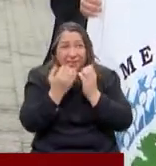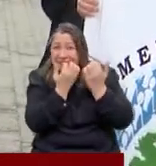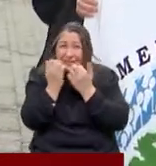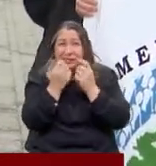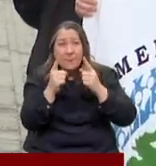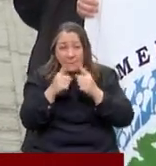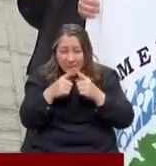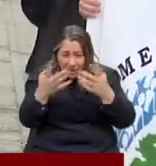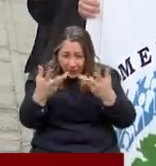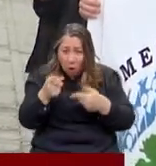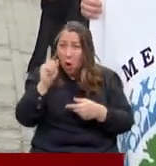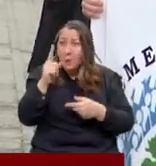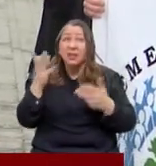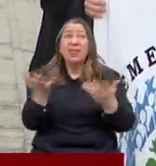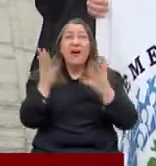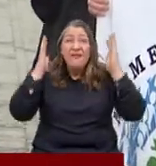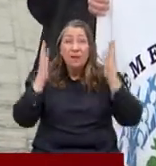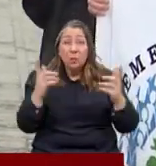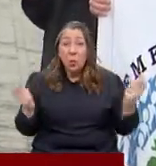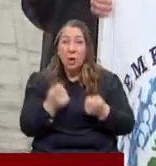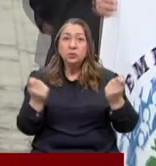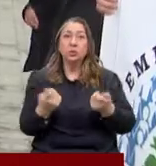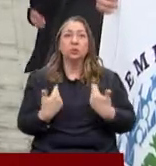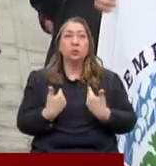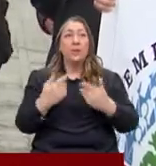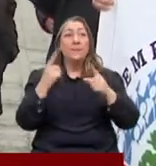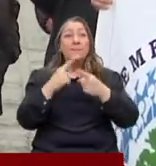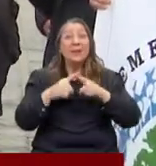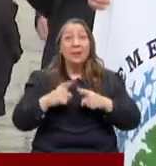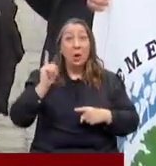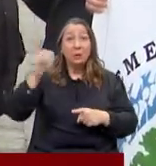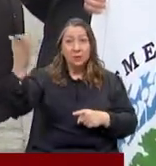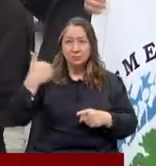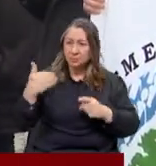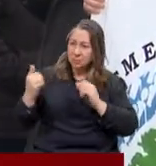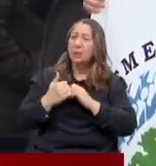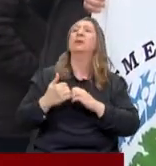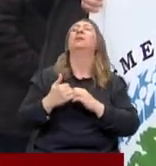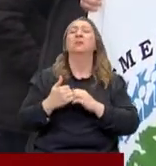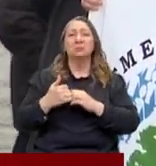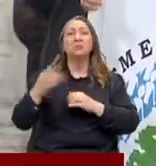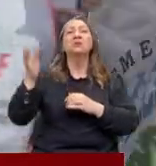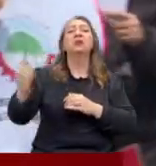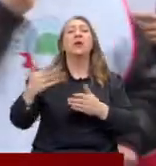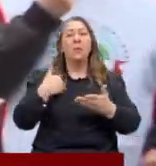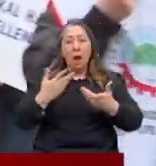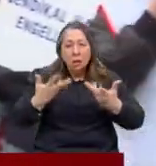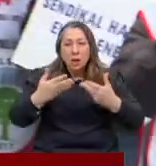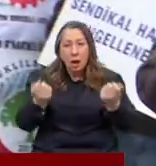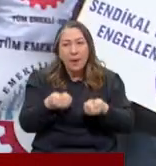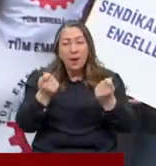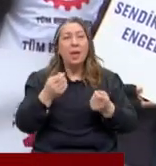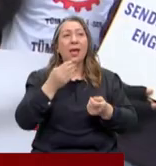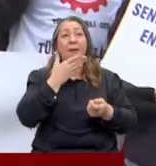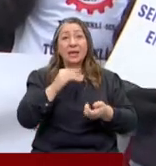diye matematik öğretmeninden daha çok uğraş veriyoruz. Matematik öğretmenleri bizim yanımızda gerçekten sınıfta kalır. Emekliler